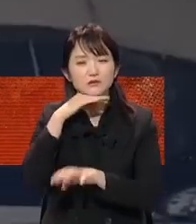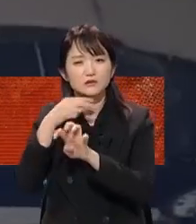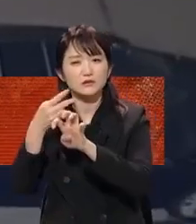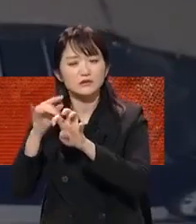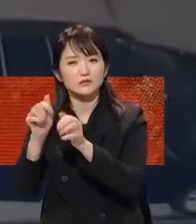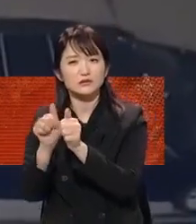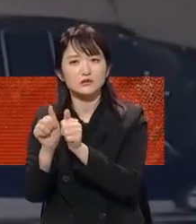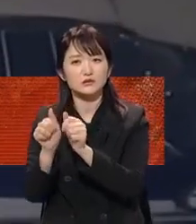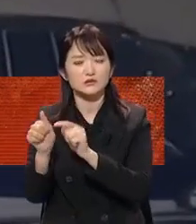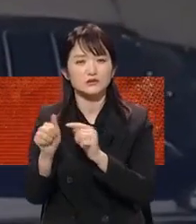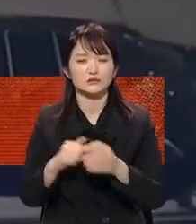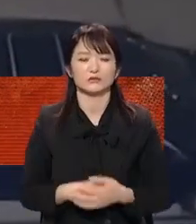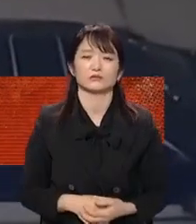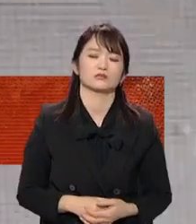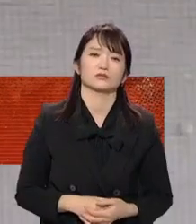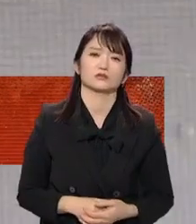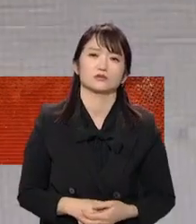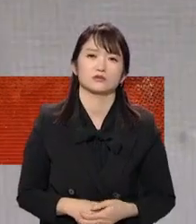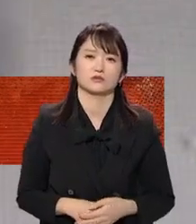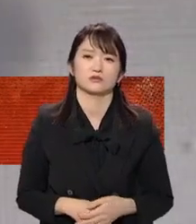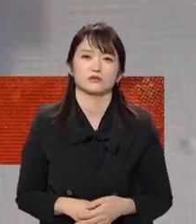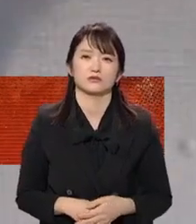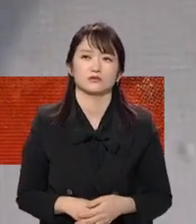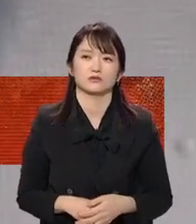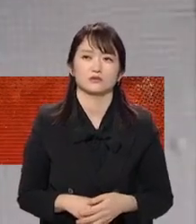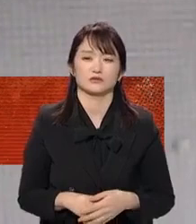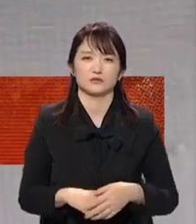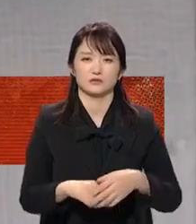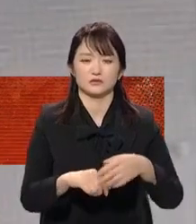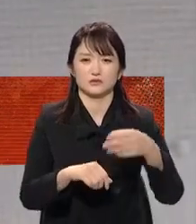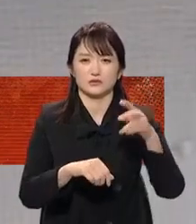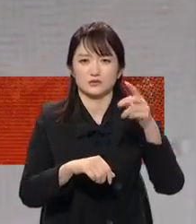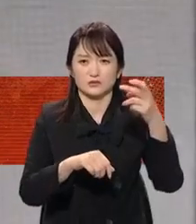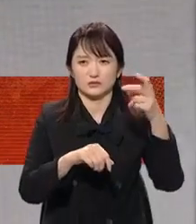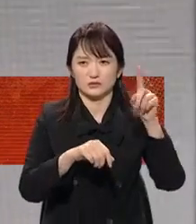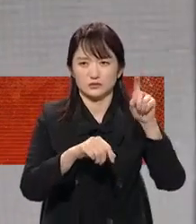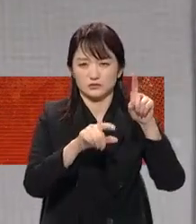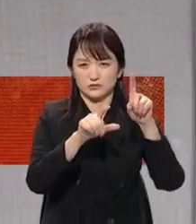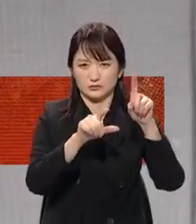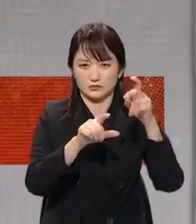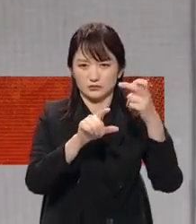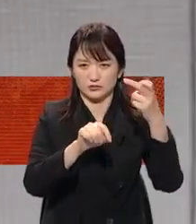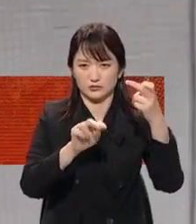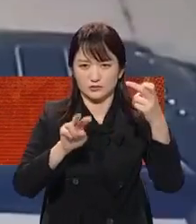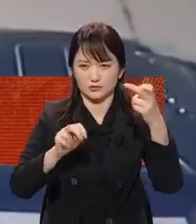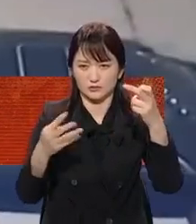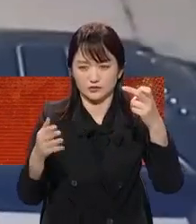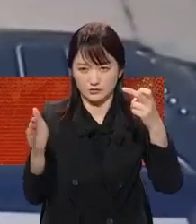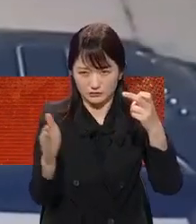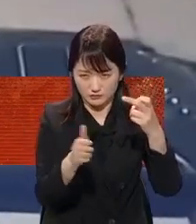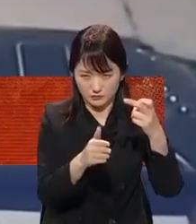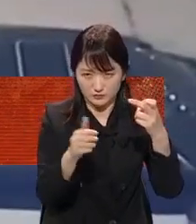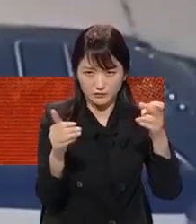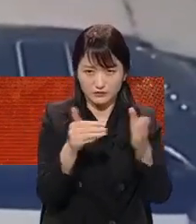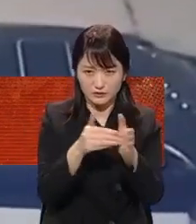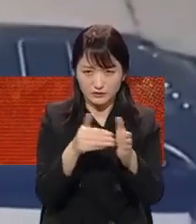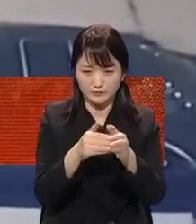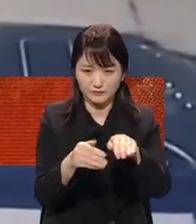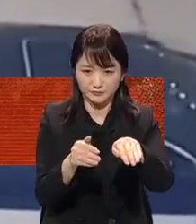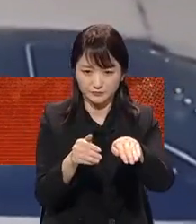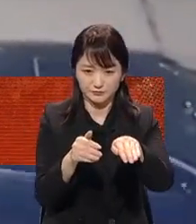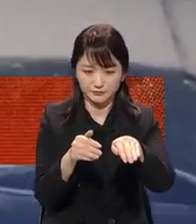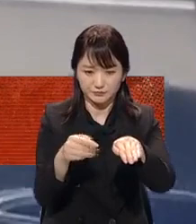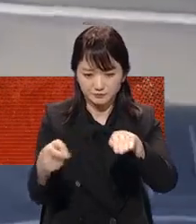23일부터 크리스마스 때까지 계속적으로 차량 틀을 했던 건데 방법은 비슷해요. 사이드미러 안 접힌 차량을